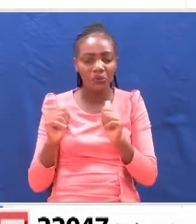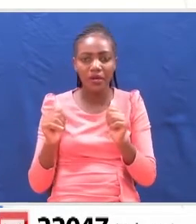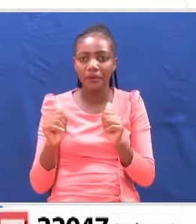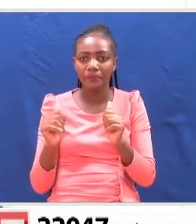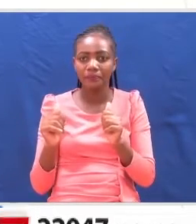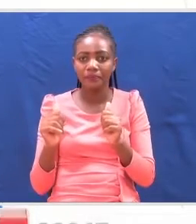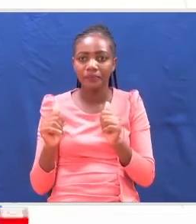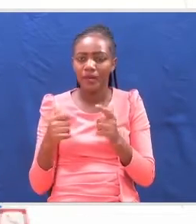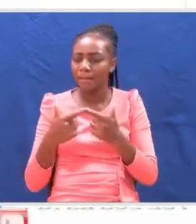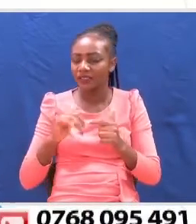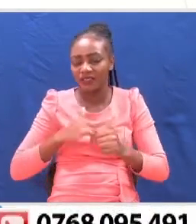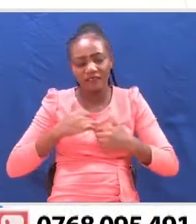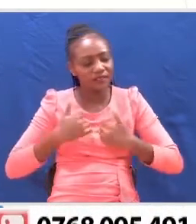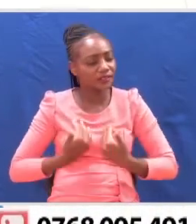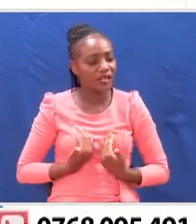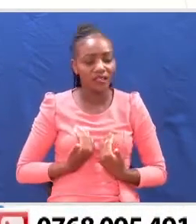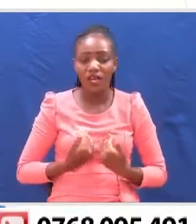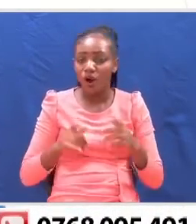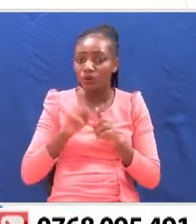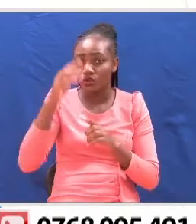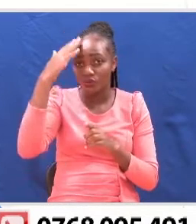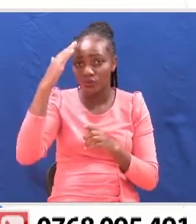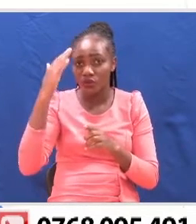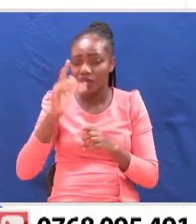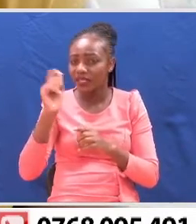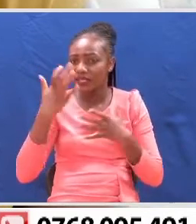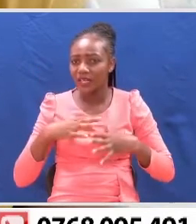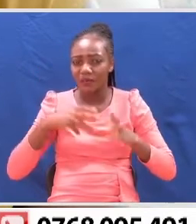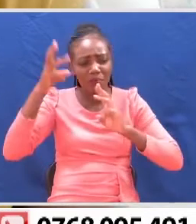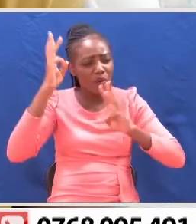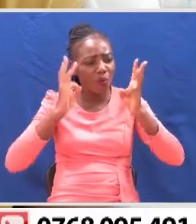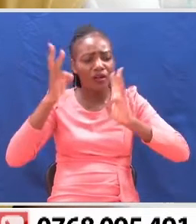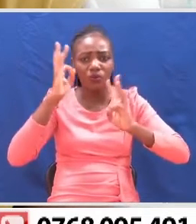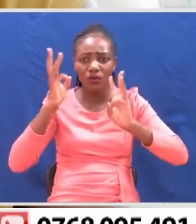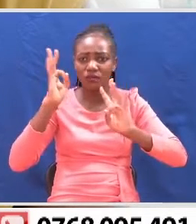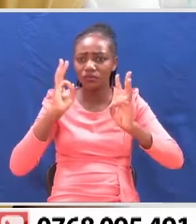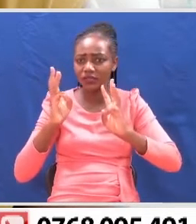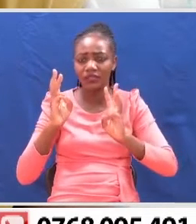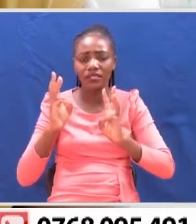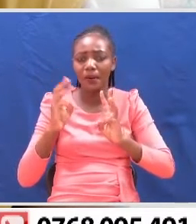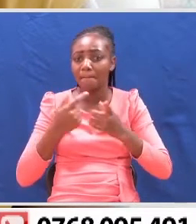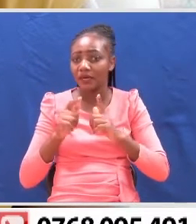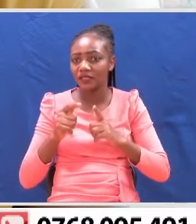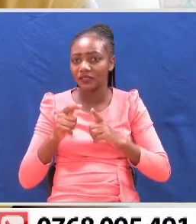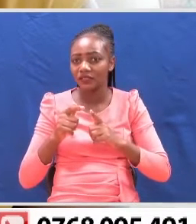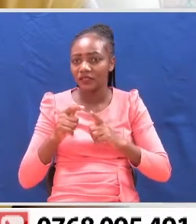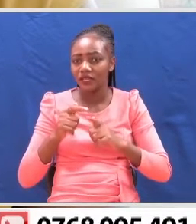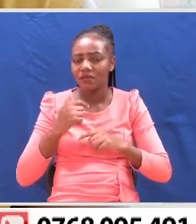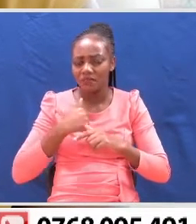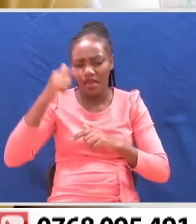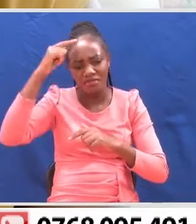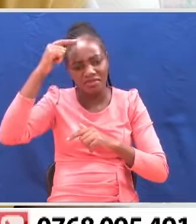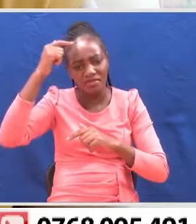walishikwa na fatigue kidogo. Unajua wengine walikuwa walilegea kidogo ndio ikaanza tena kukua na upside, lakini nafikia serikali